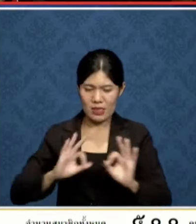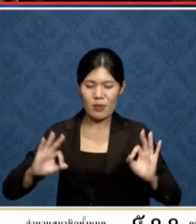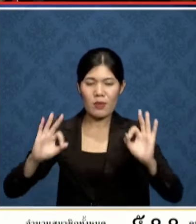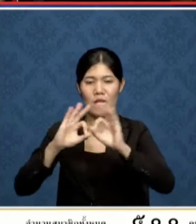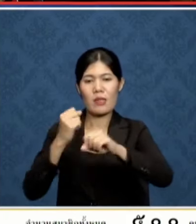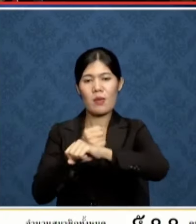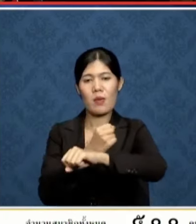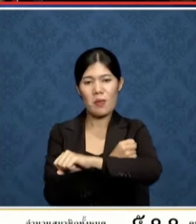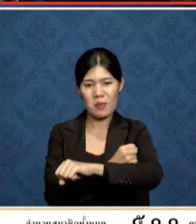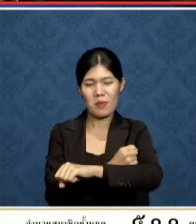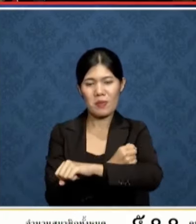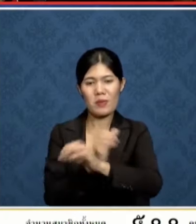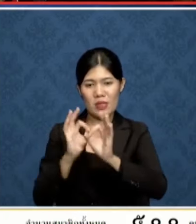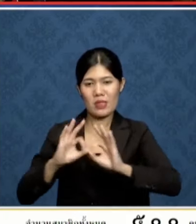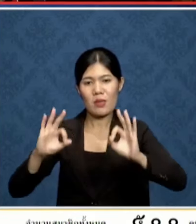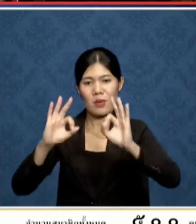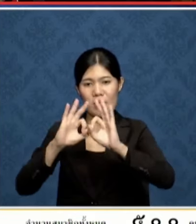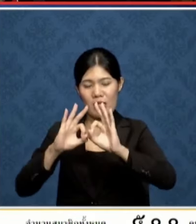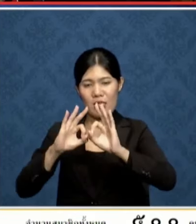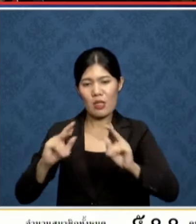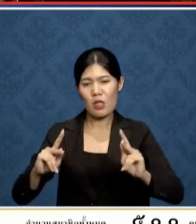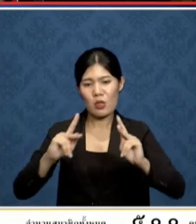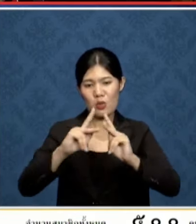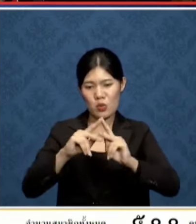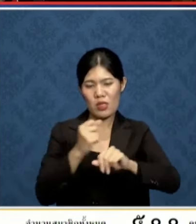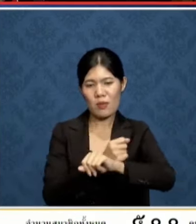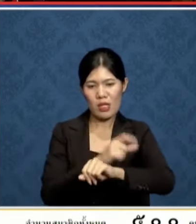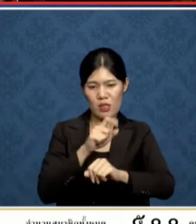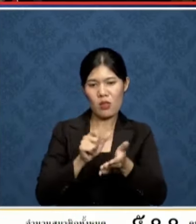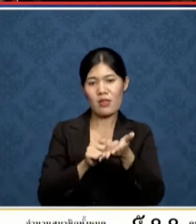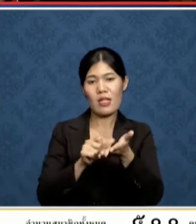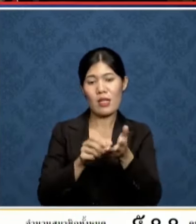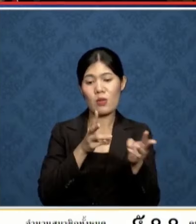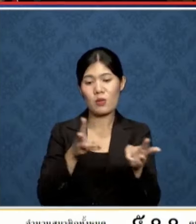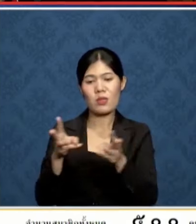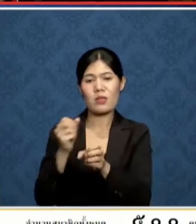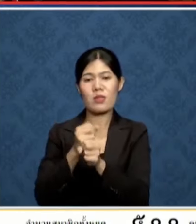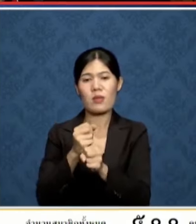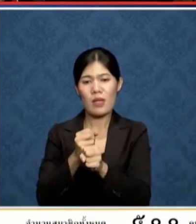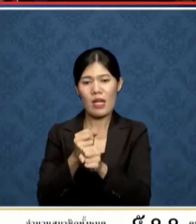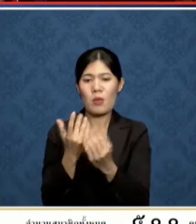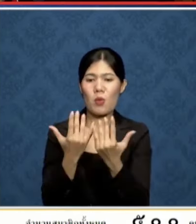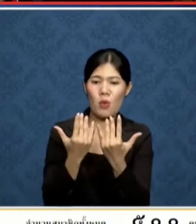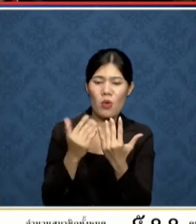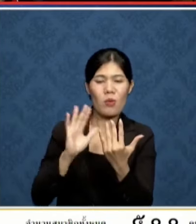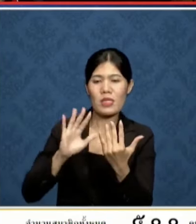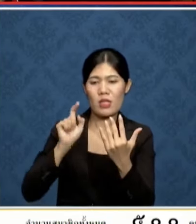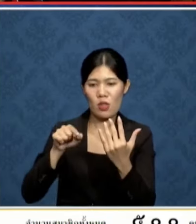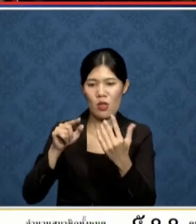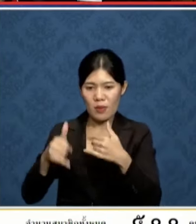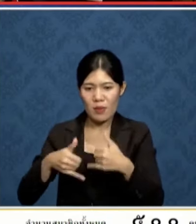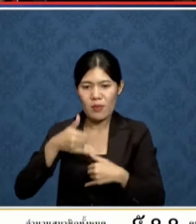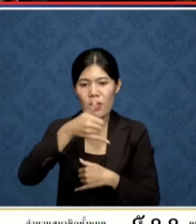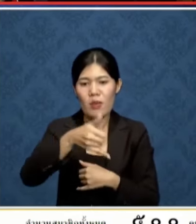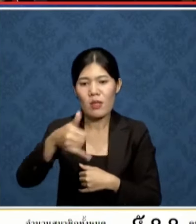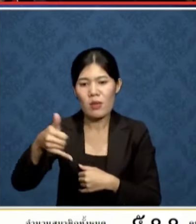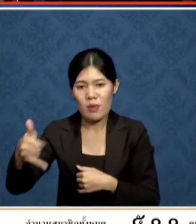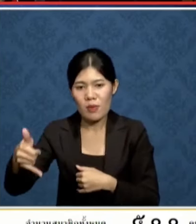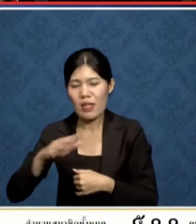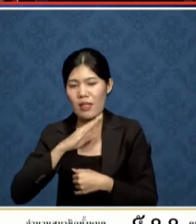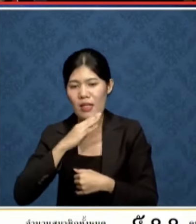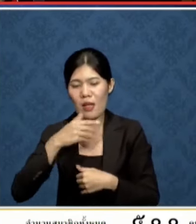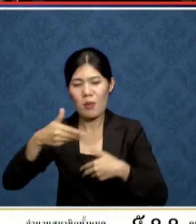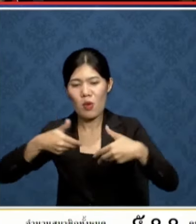แรงงานจะต้องเปลี่ยนไปครับต้องมีความสำคัญมากขึ้นต้องปรับวิธีการทำงานครับจากตั้งรับมาทำงานเชิงรุกมากขึ้นจากที่คอยให้มีอุปสงค์จึง